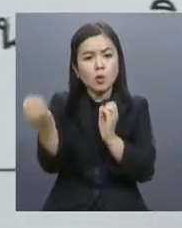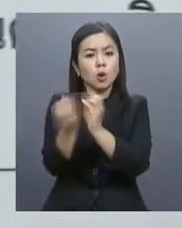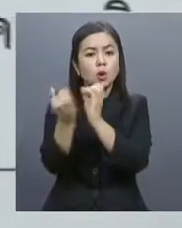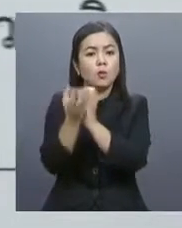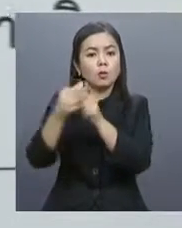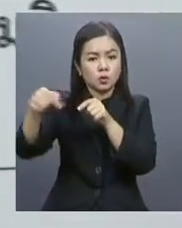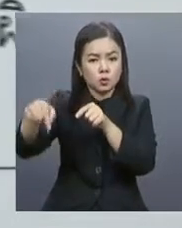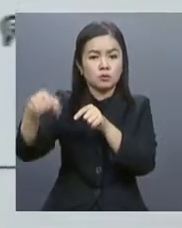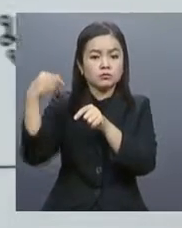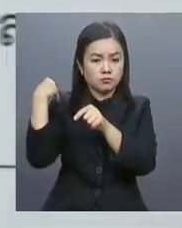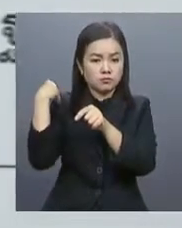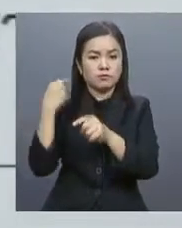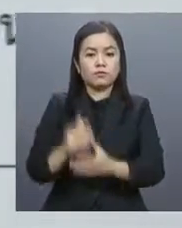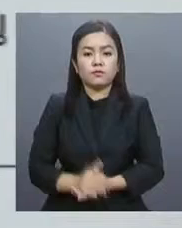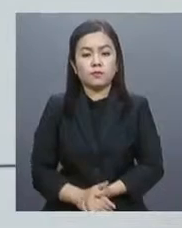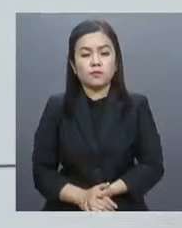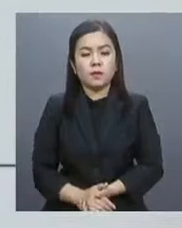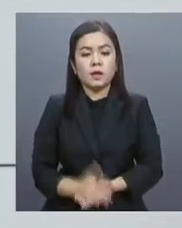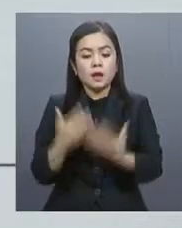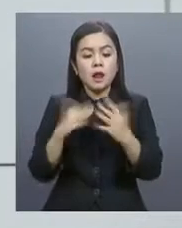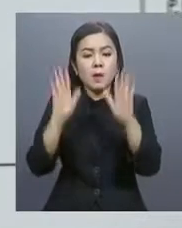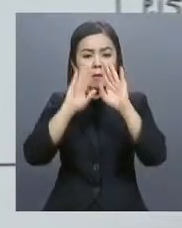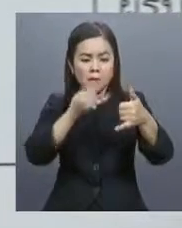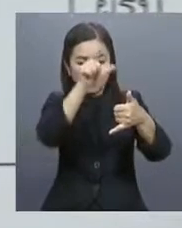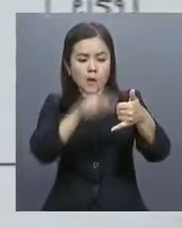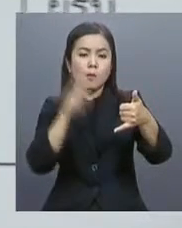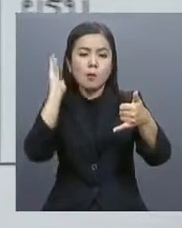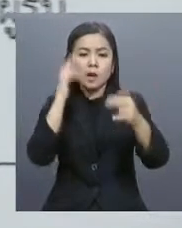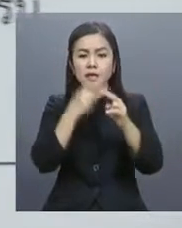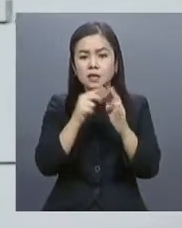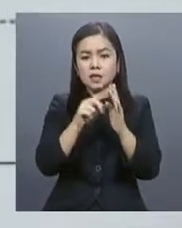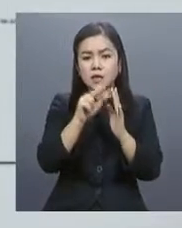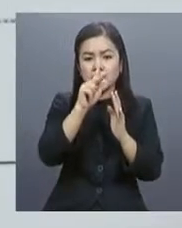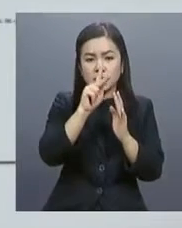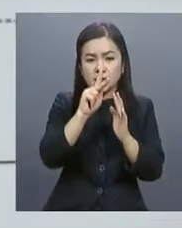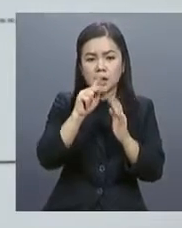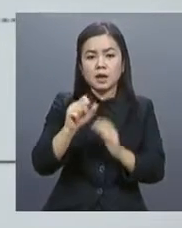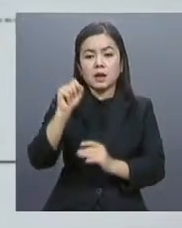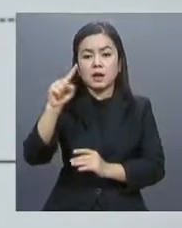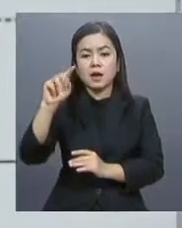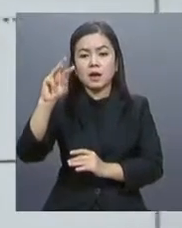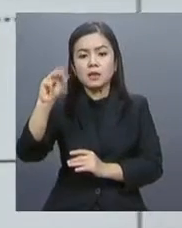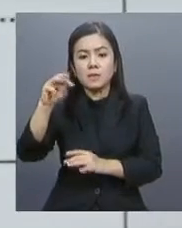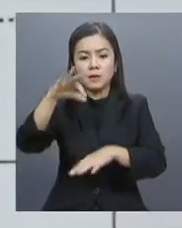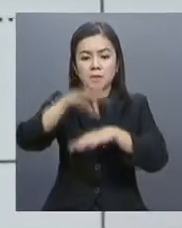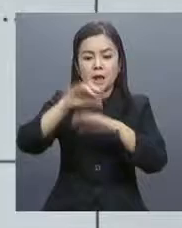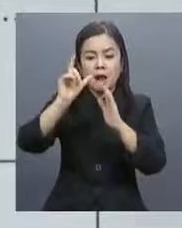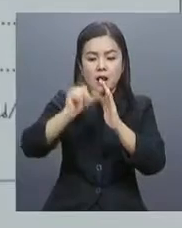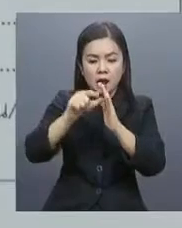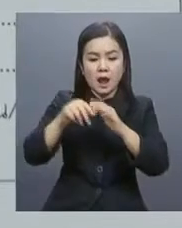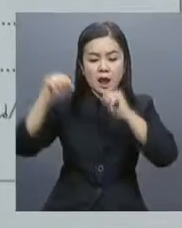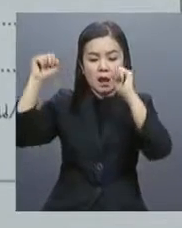งสำหรับพฤติกรรมของนายเกษมเป็นอดีตเลขาธิการสกสคได้อนุมัติให้บริษั